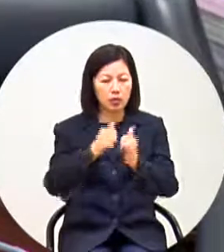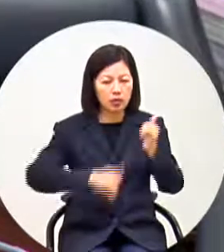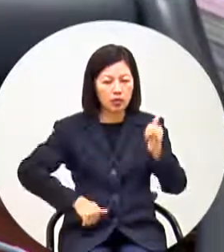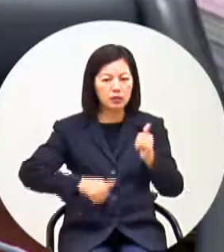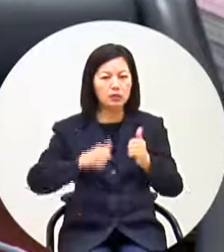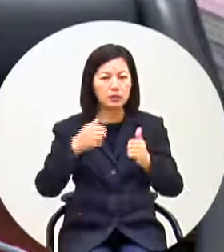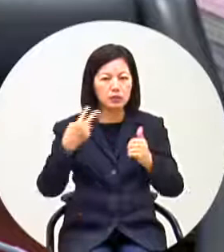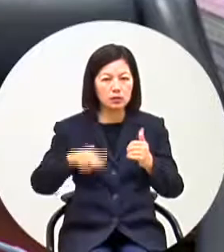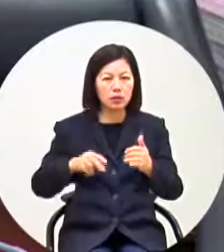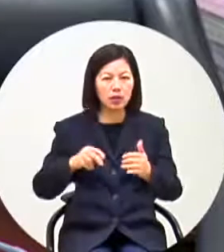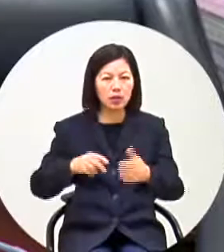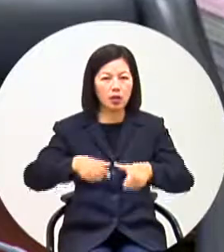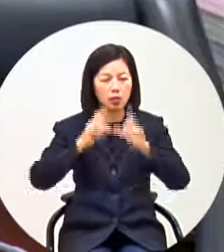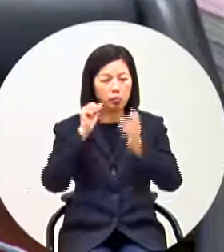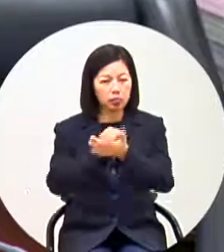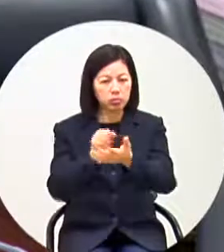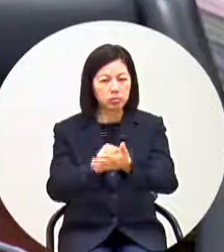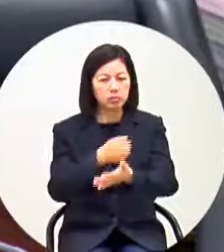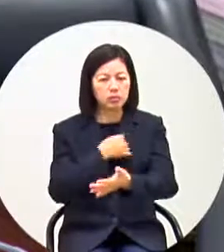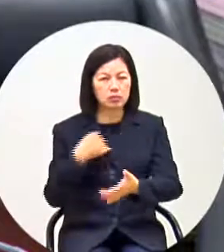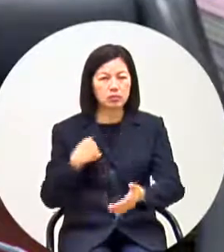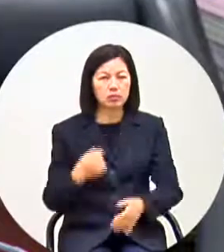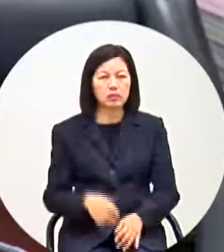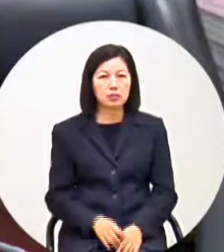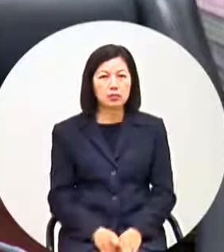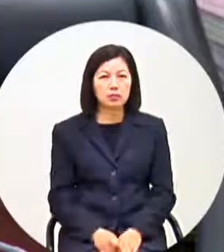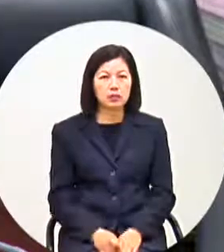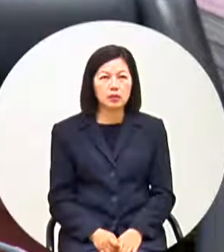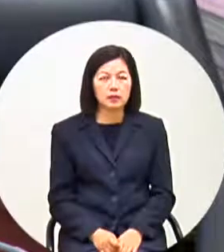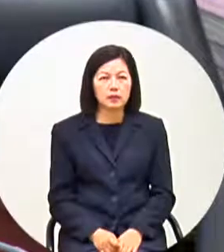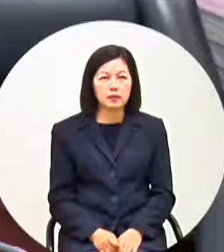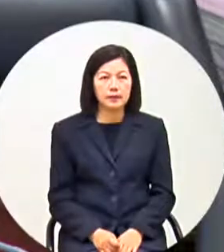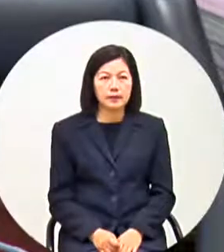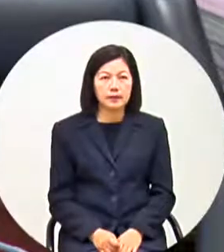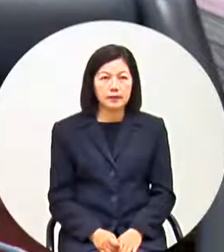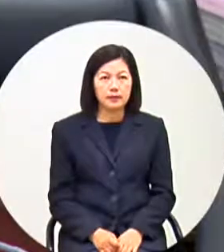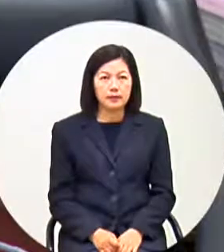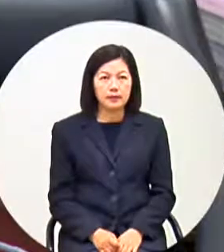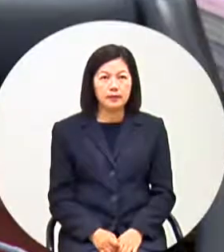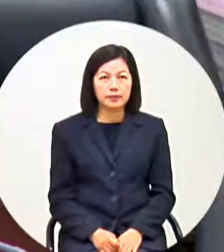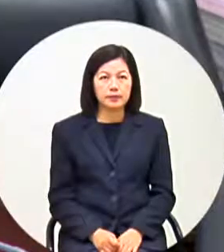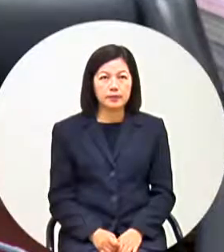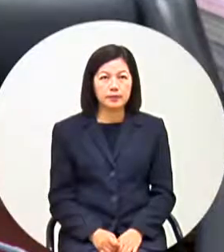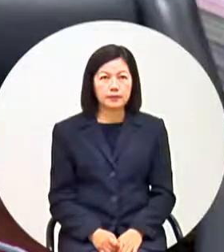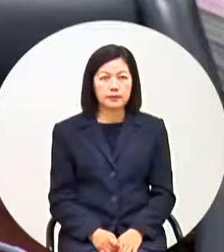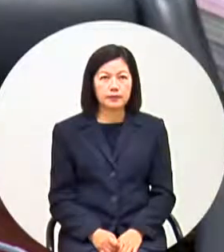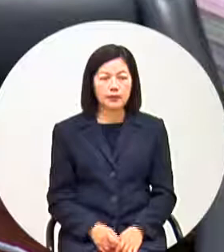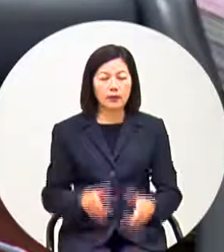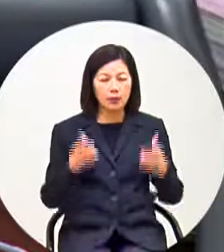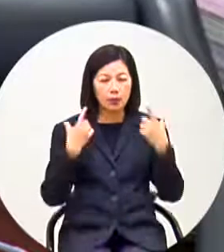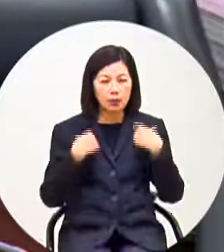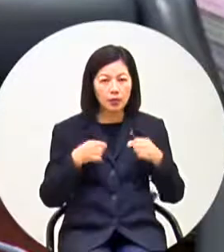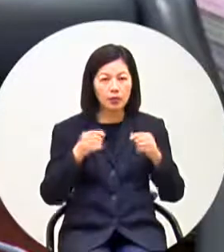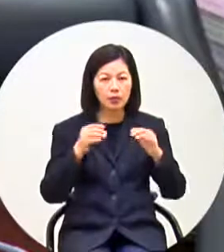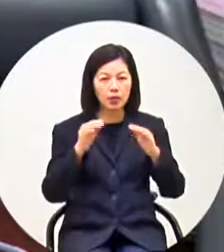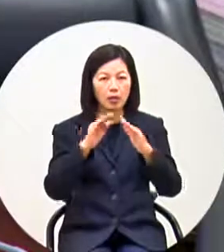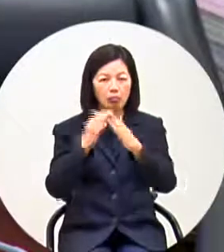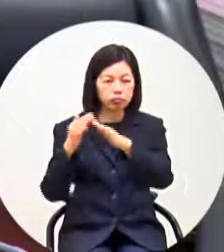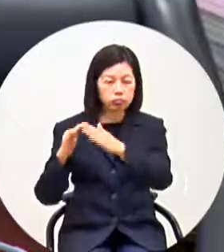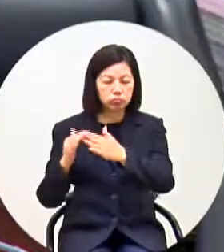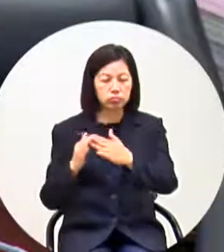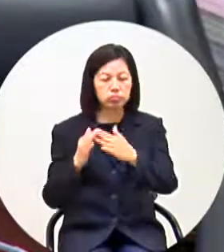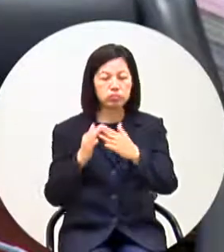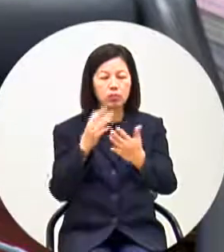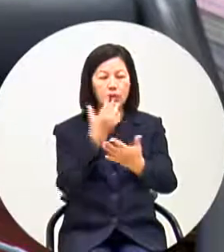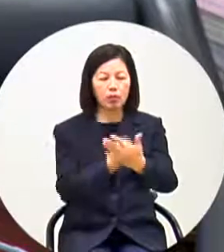那像我黄埔新村哦，它其实原有的房子都留下来，那可是现在可不可以